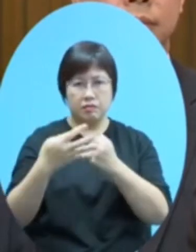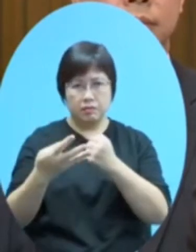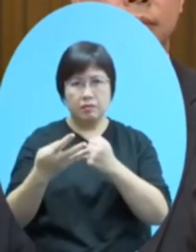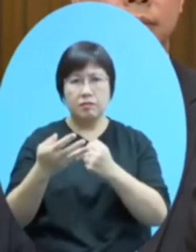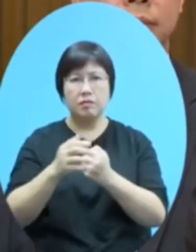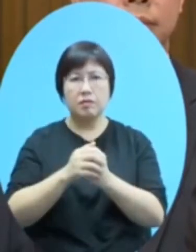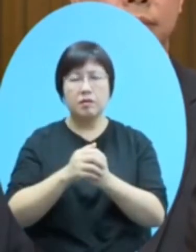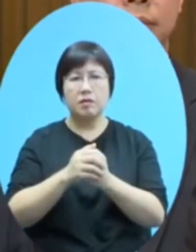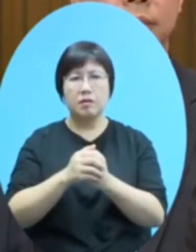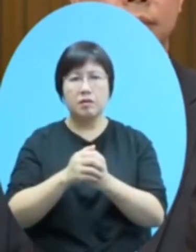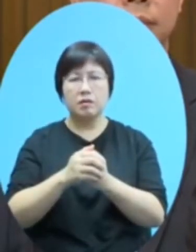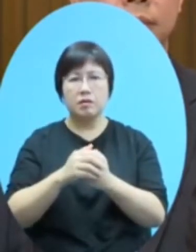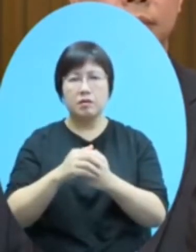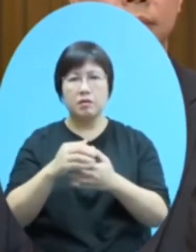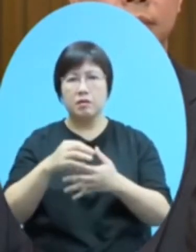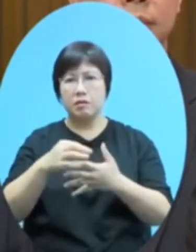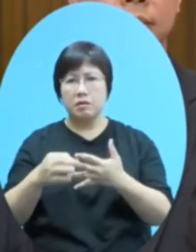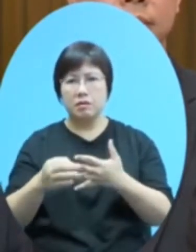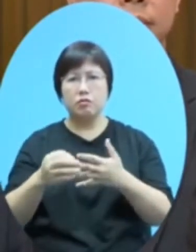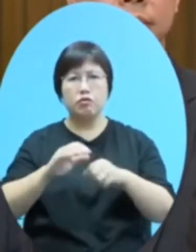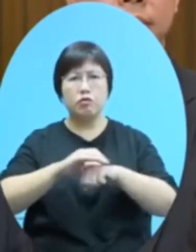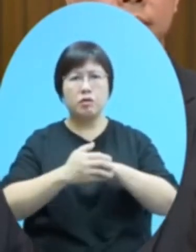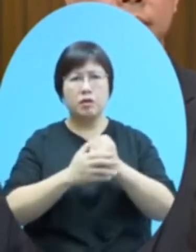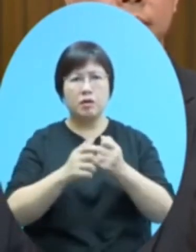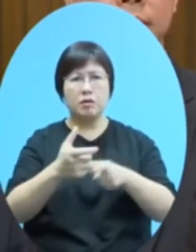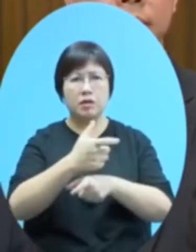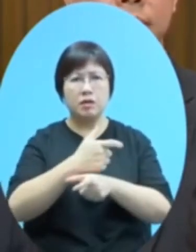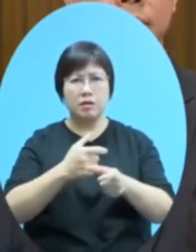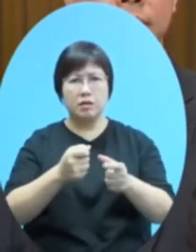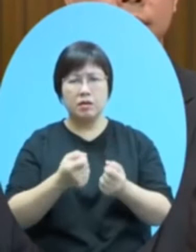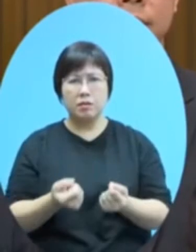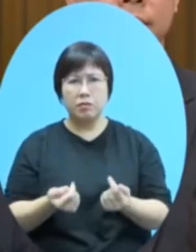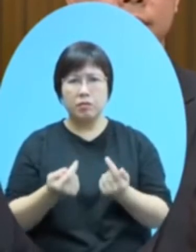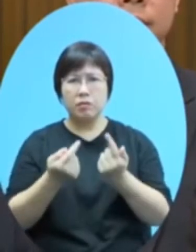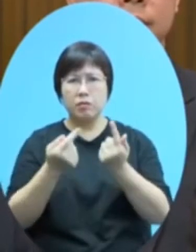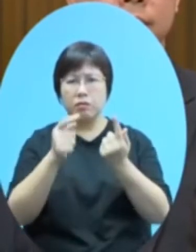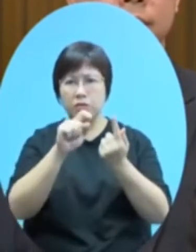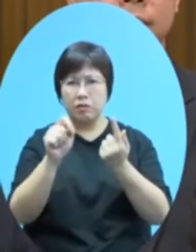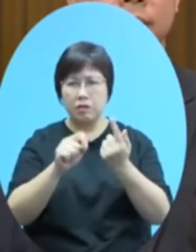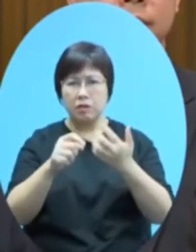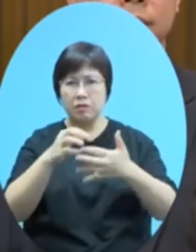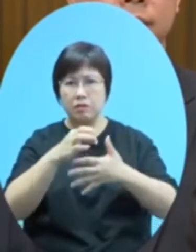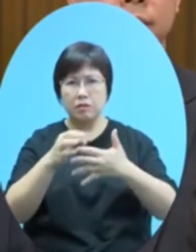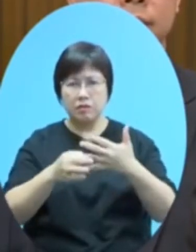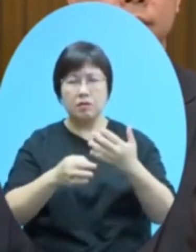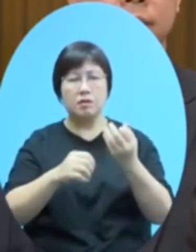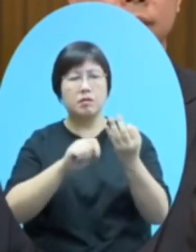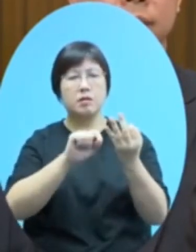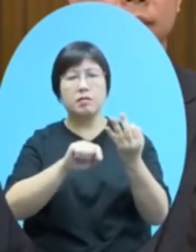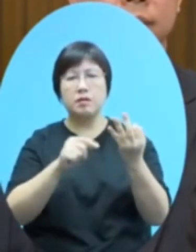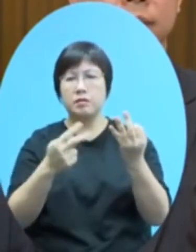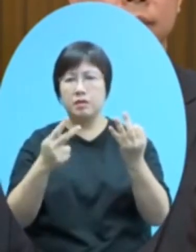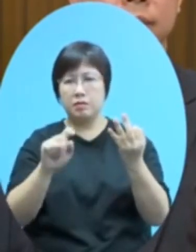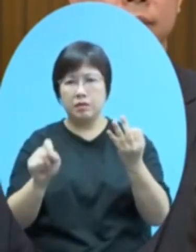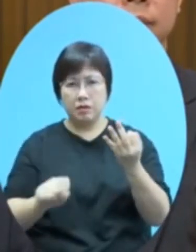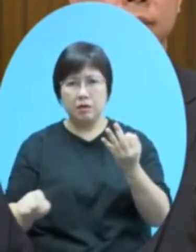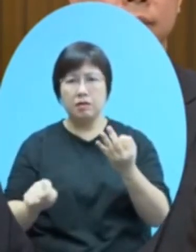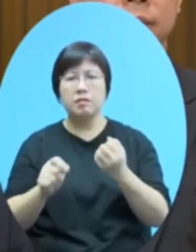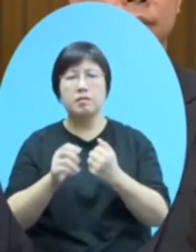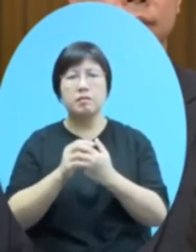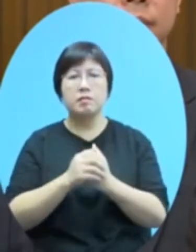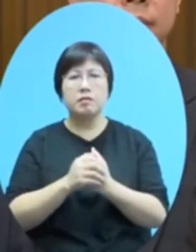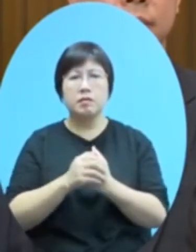第四次下調全球的經濟增長率，去到3.2%，這個